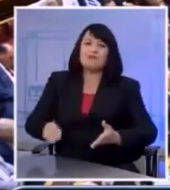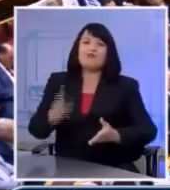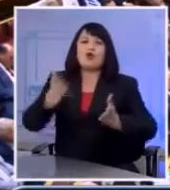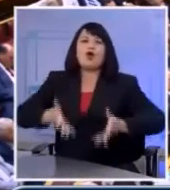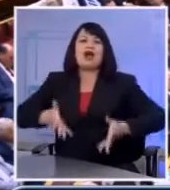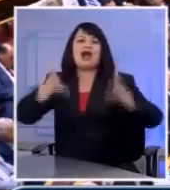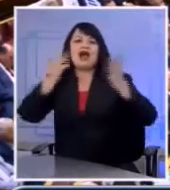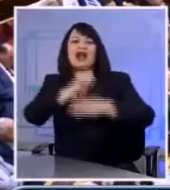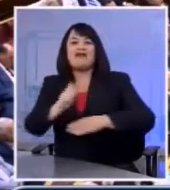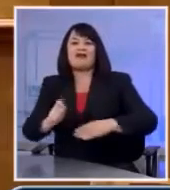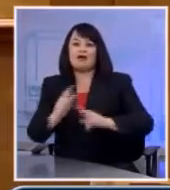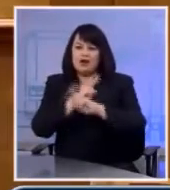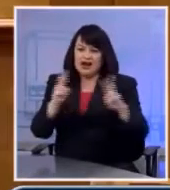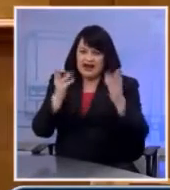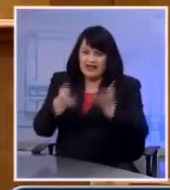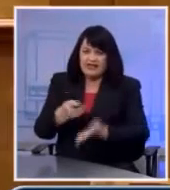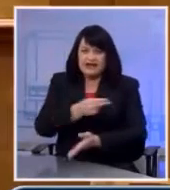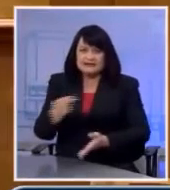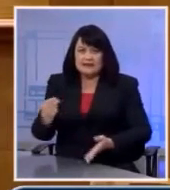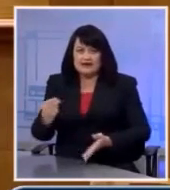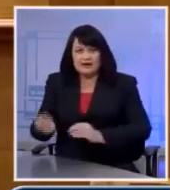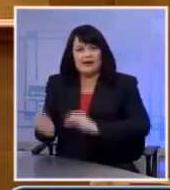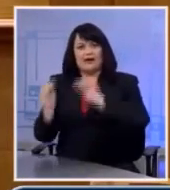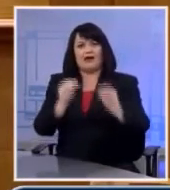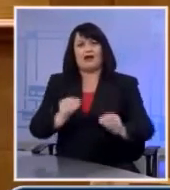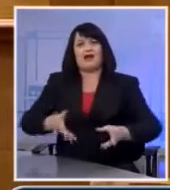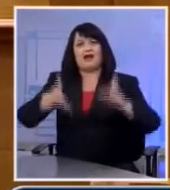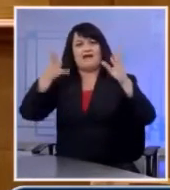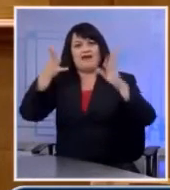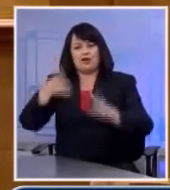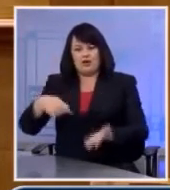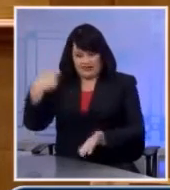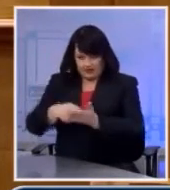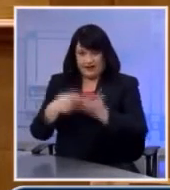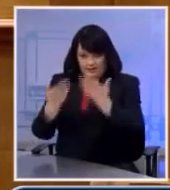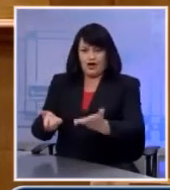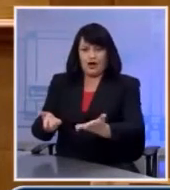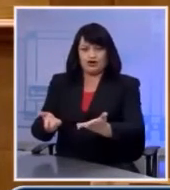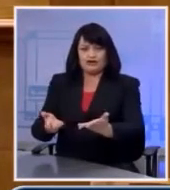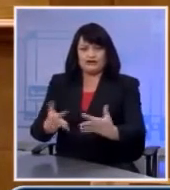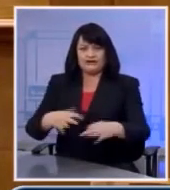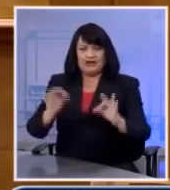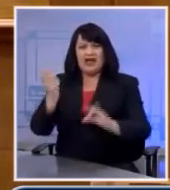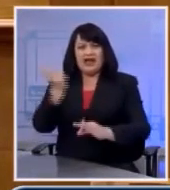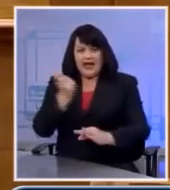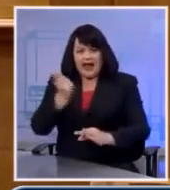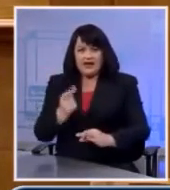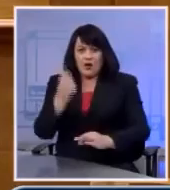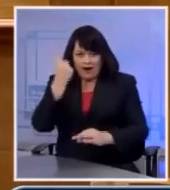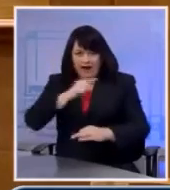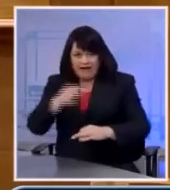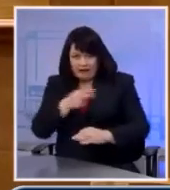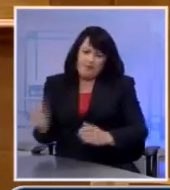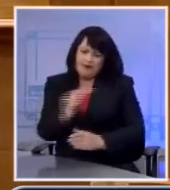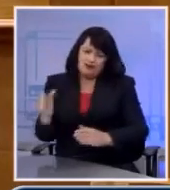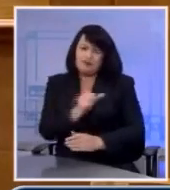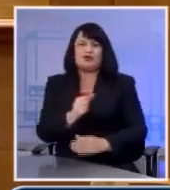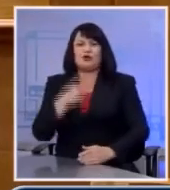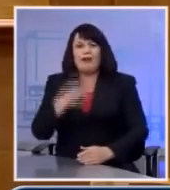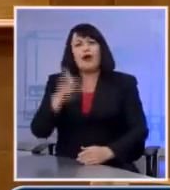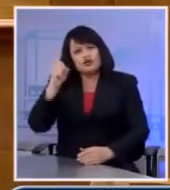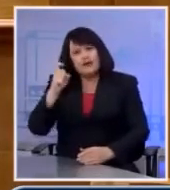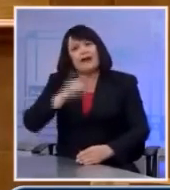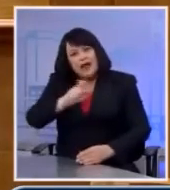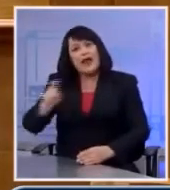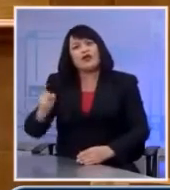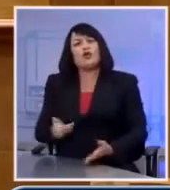εξυγίανση. Μπράβο σας. Κάνατε εξυγίανση. Θα πληρώσετε. Θα αρχίσετε να αποπληρώνετε έστω και ένα ευρώ από τα 210